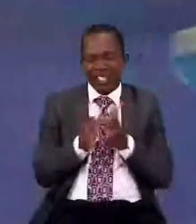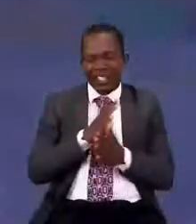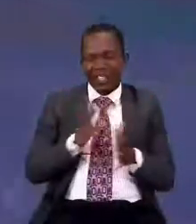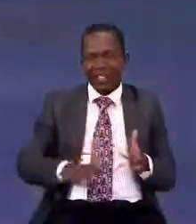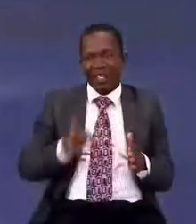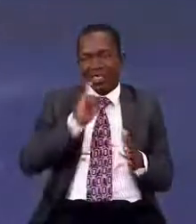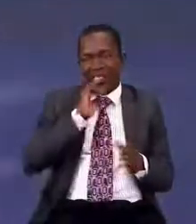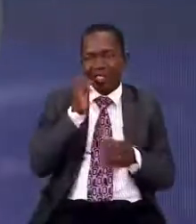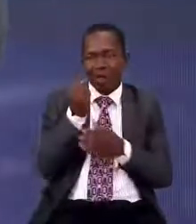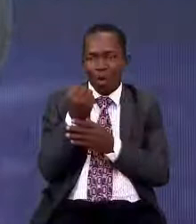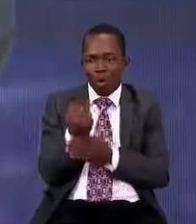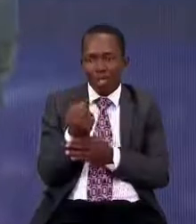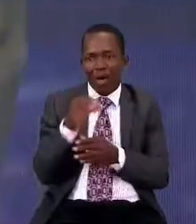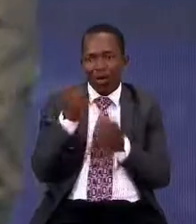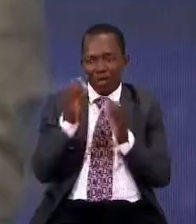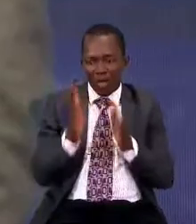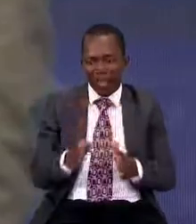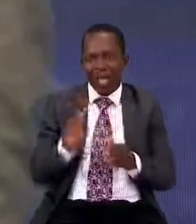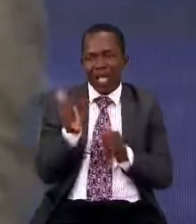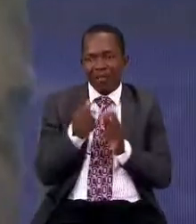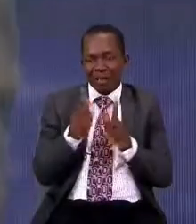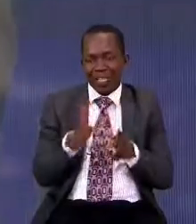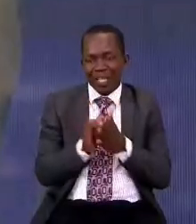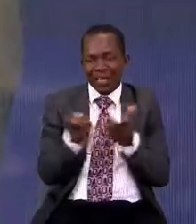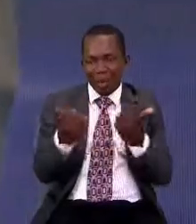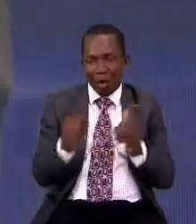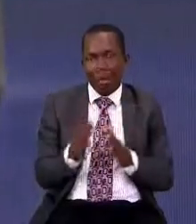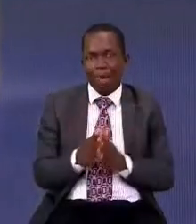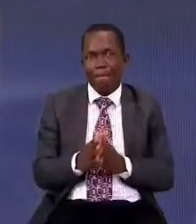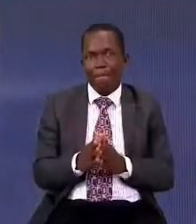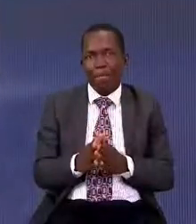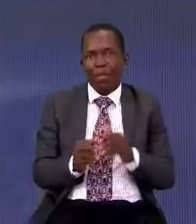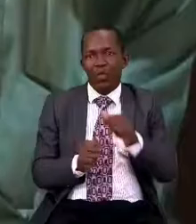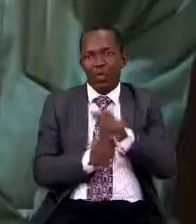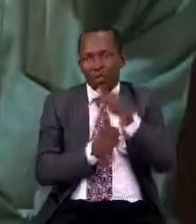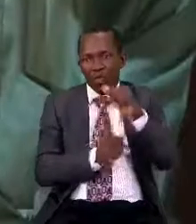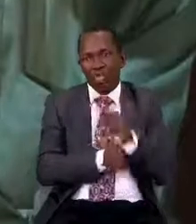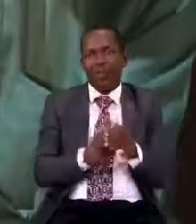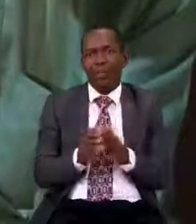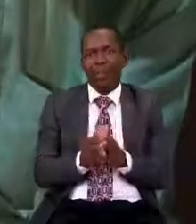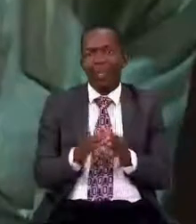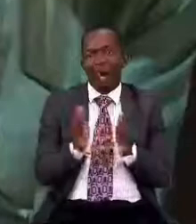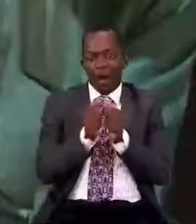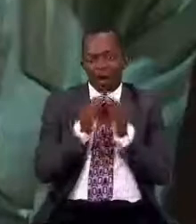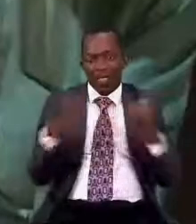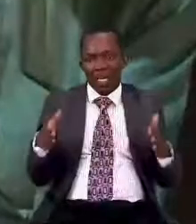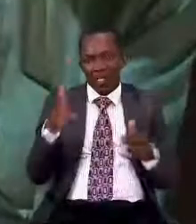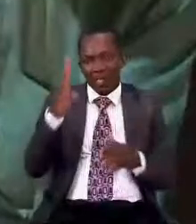il dit que sans moi, vous ne pouvez rien faire. Mais avec Christ, avec vous, tout est possible à